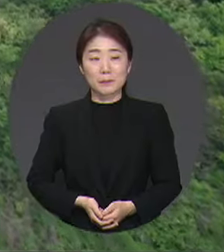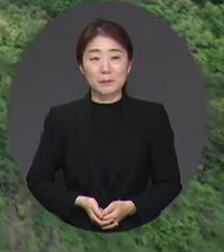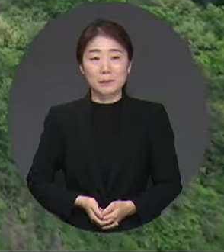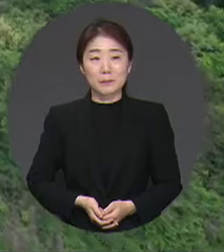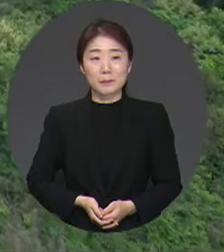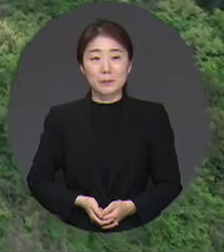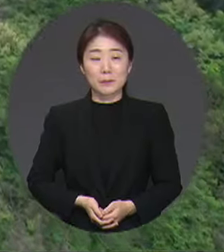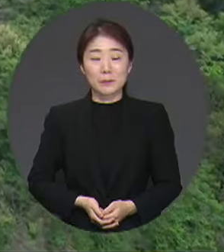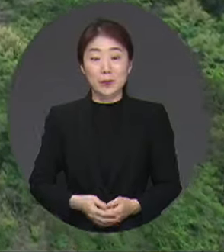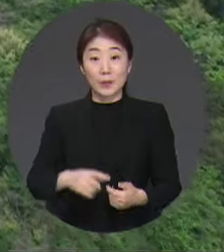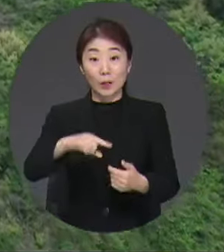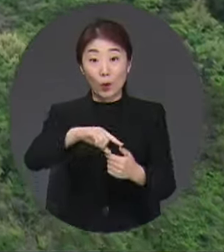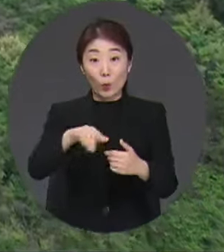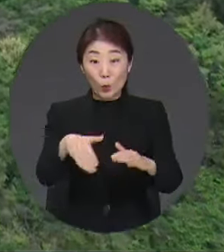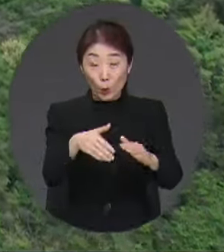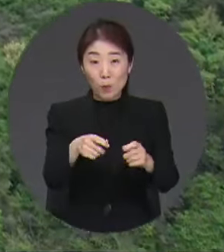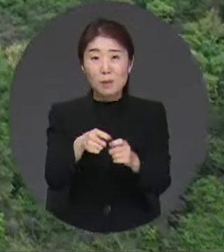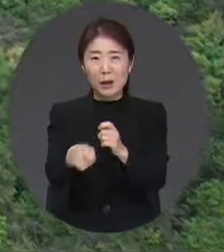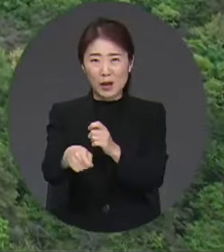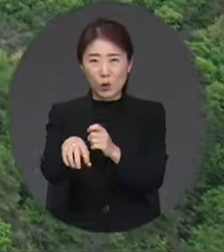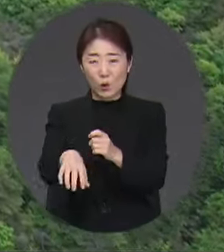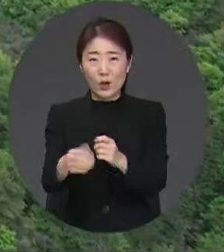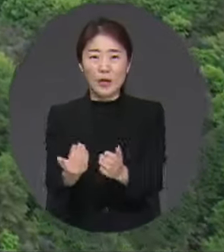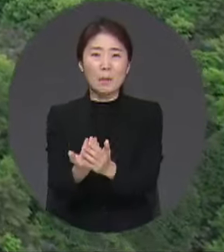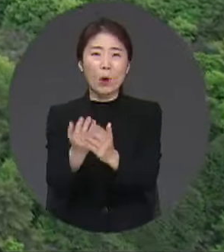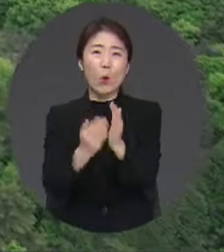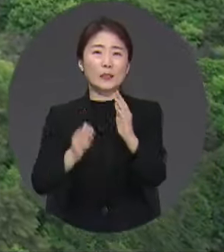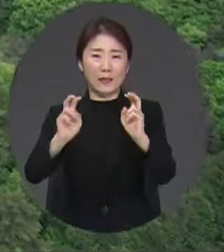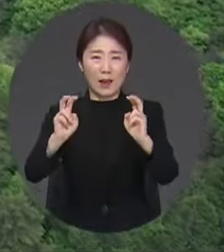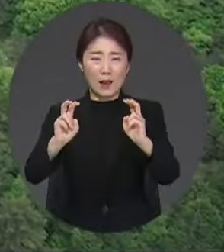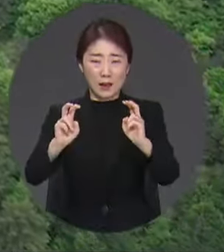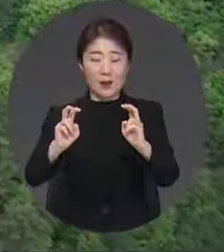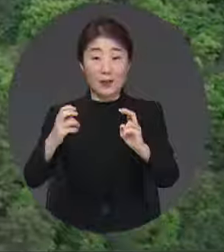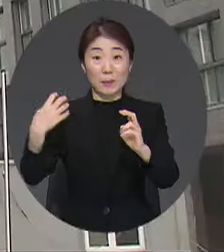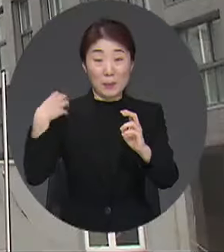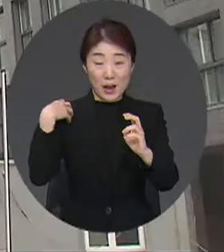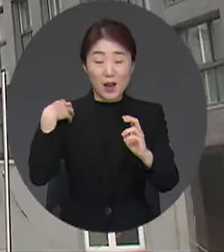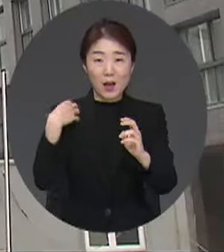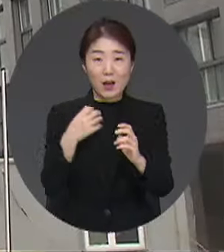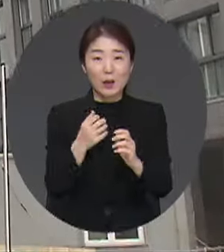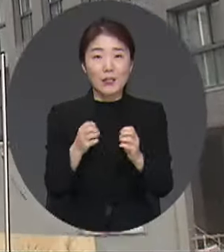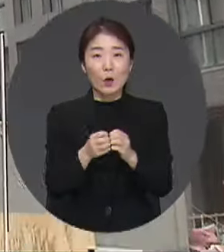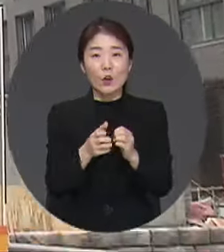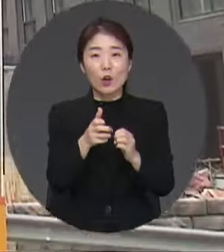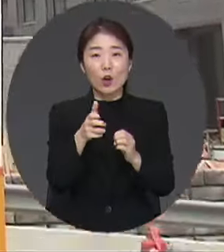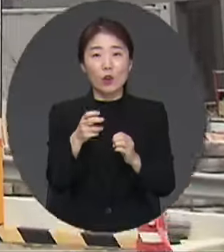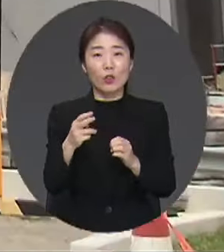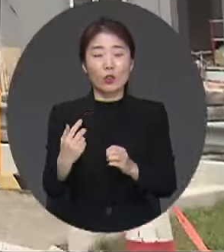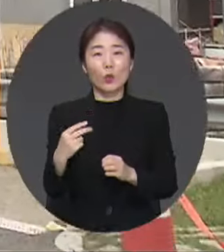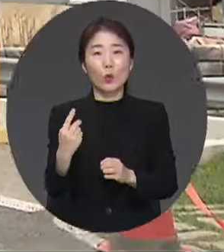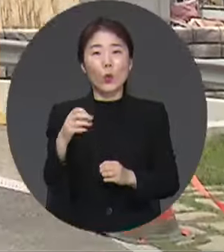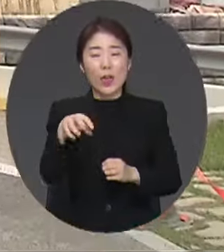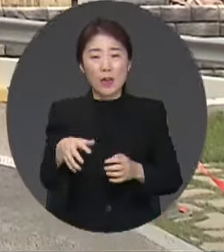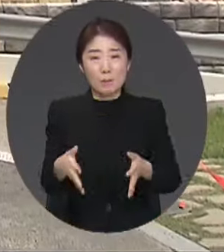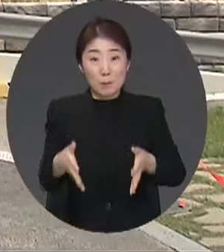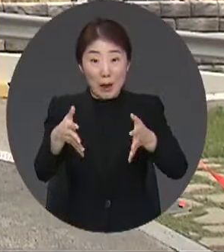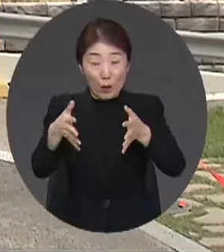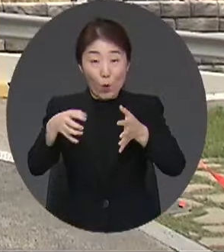취재했습니다 경상남도 산하기관인 경남 개발공사가 추진한 창원 의 한 공공주택 건설